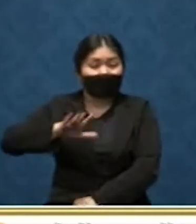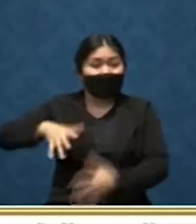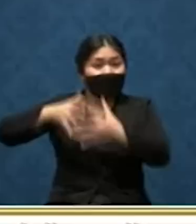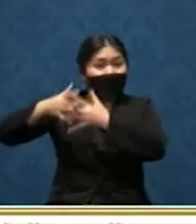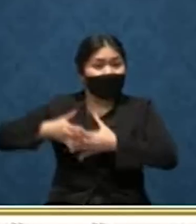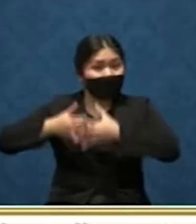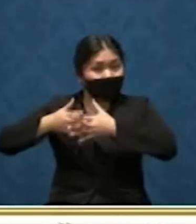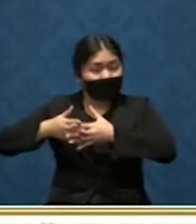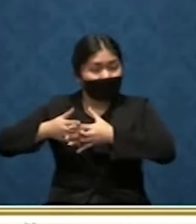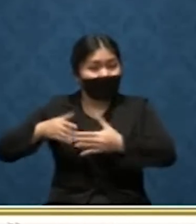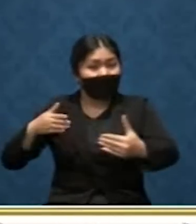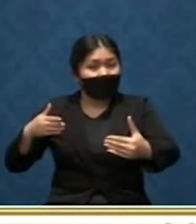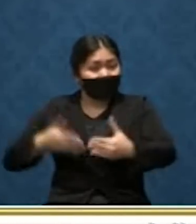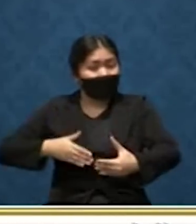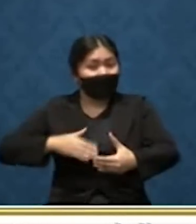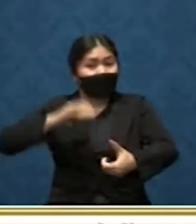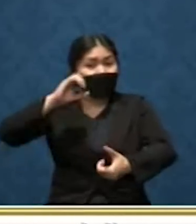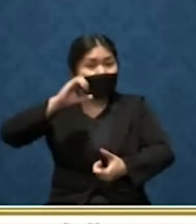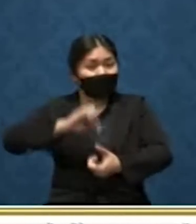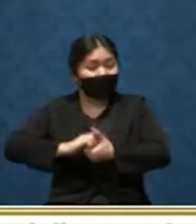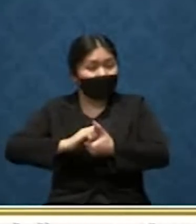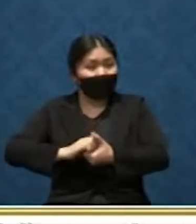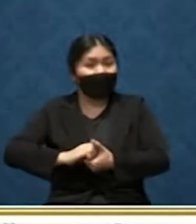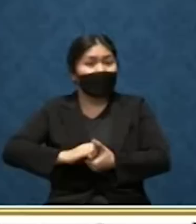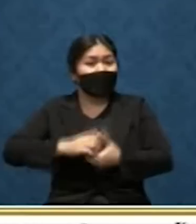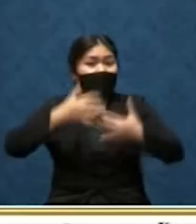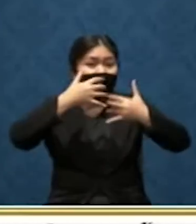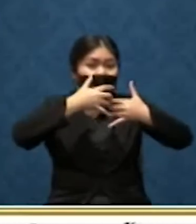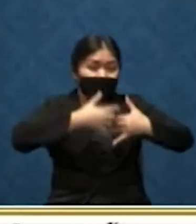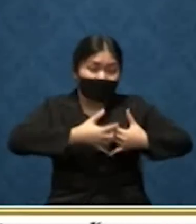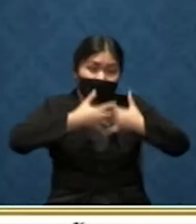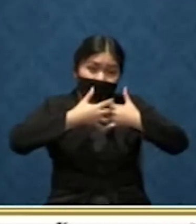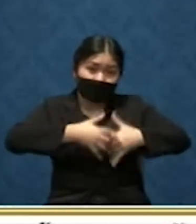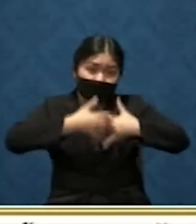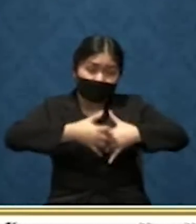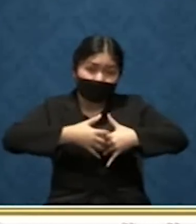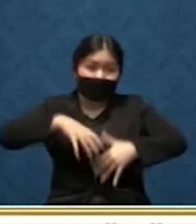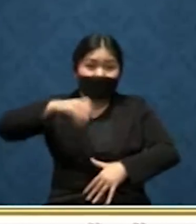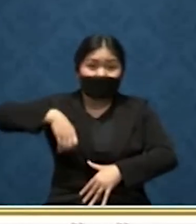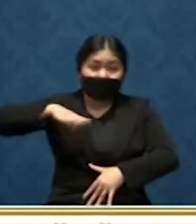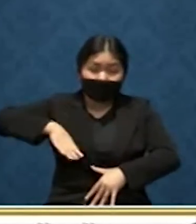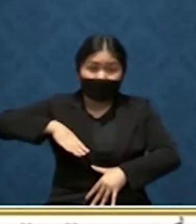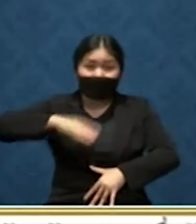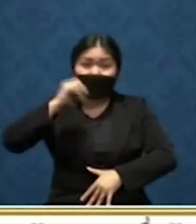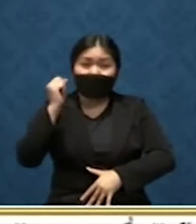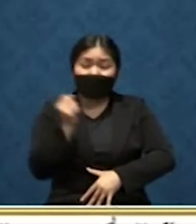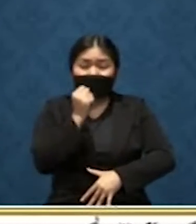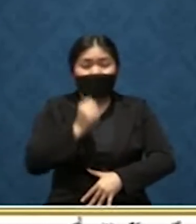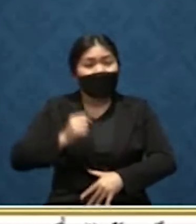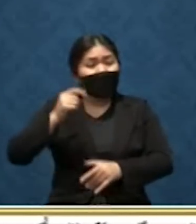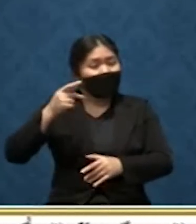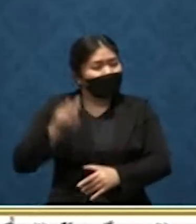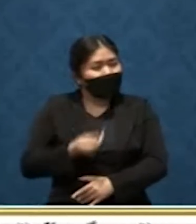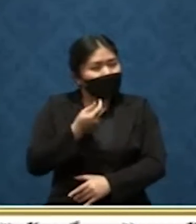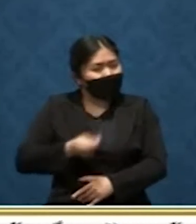เป็นศูนย์รวมธุรกิจ ศูนยรวมอุตสาหกรรม ศูนยรวมความบนเทิงฟังดูล้ำ